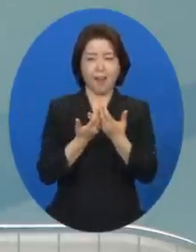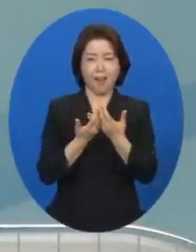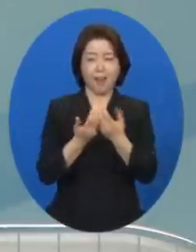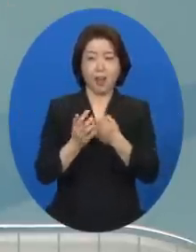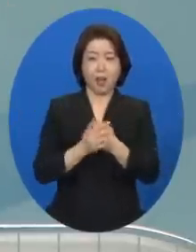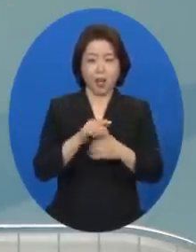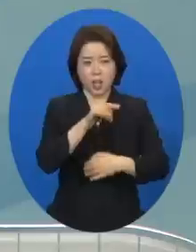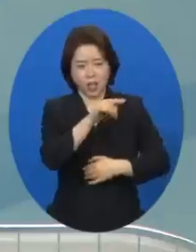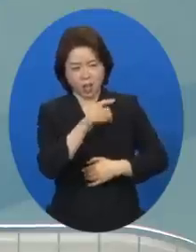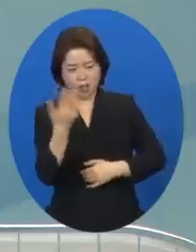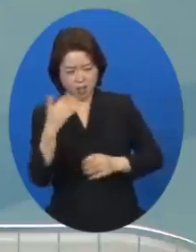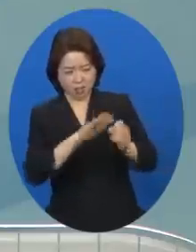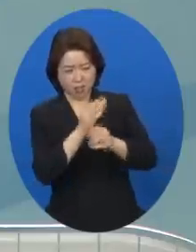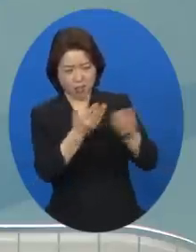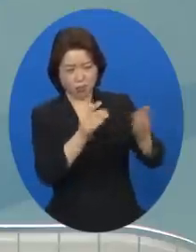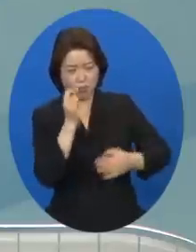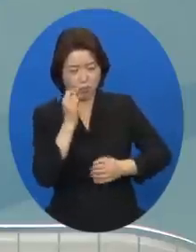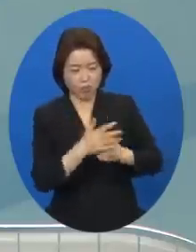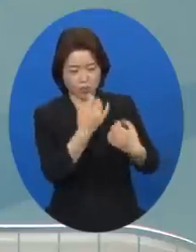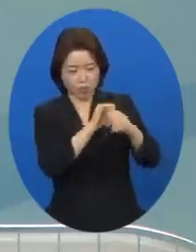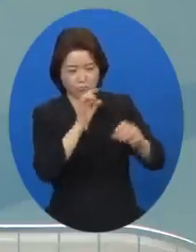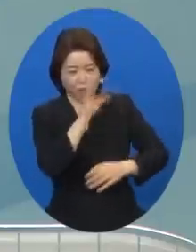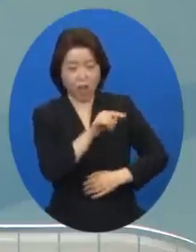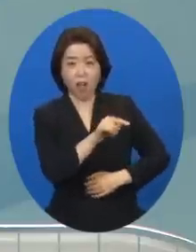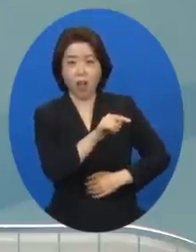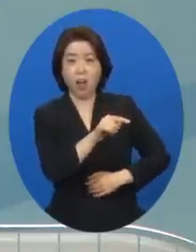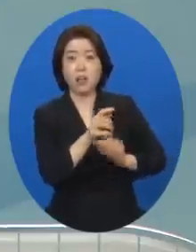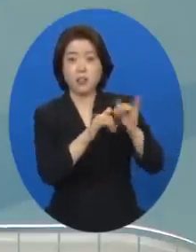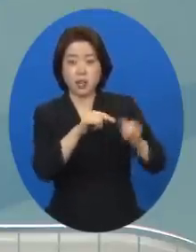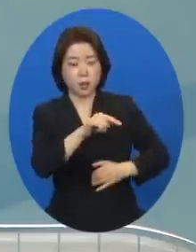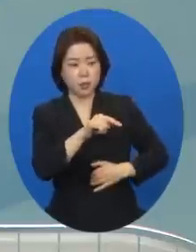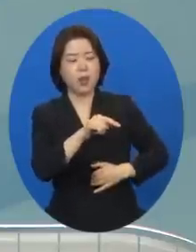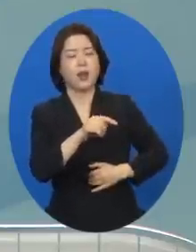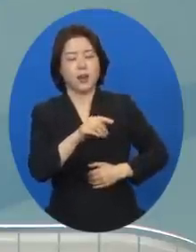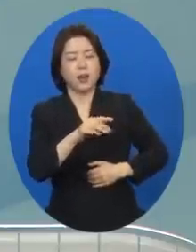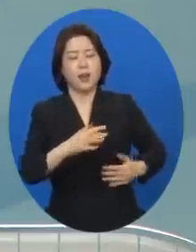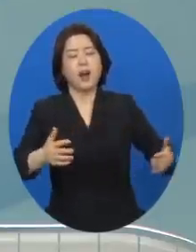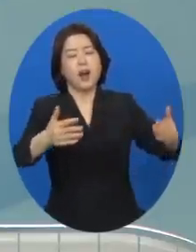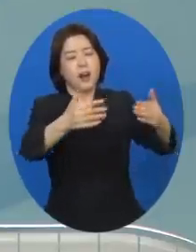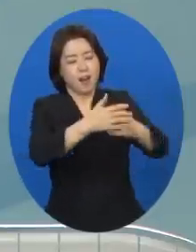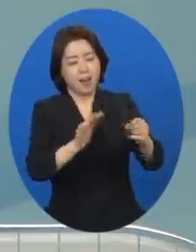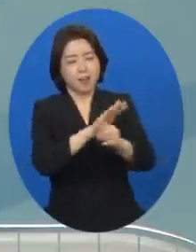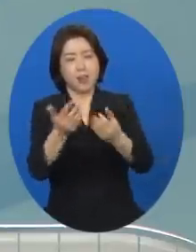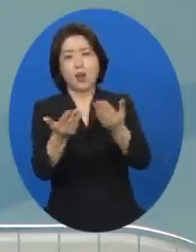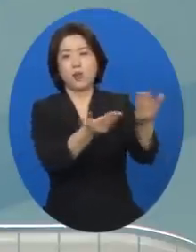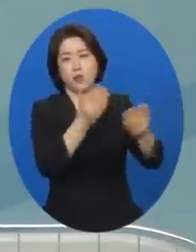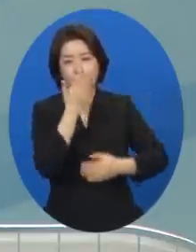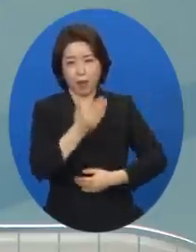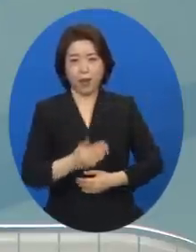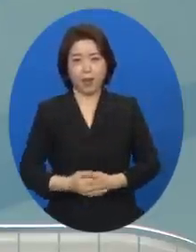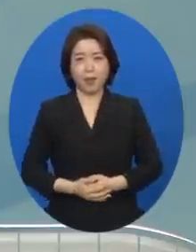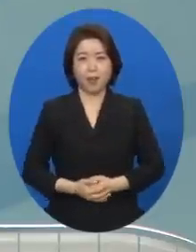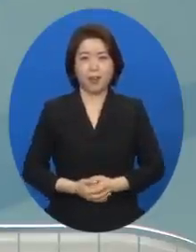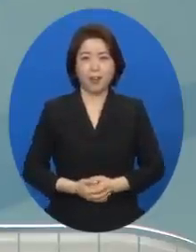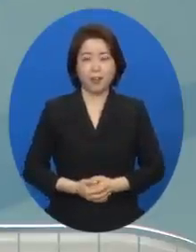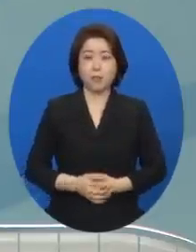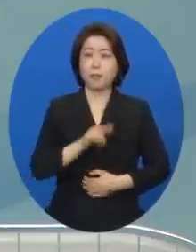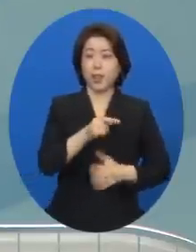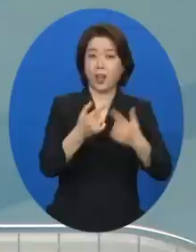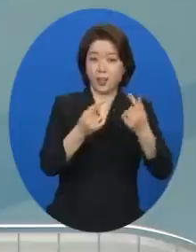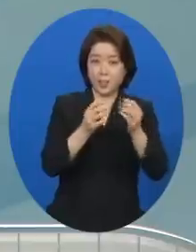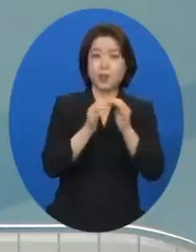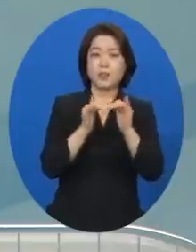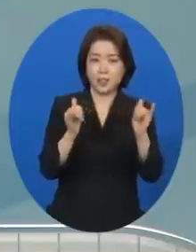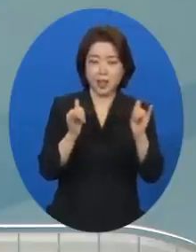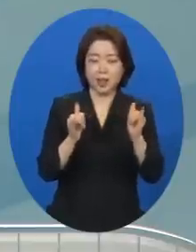없었던 사람 용서가 안 되던 사람도 다툼 어지고 사랑하게 되는 거예요 이런 사람을